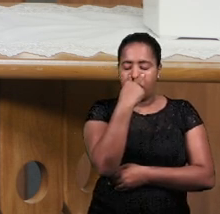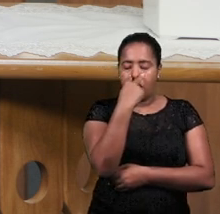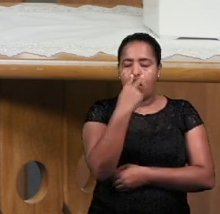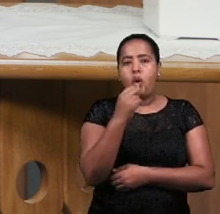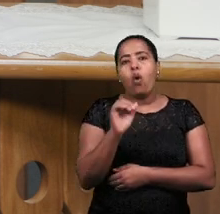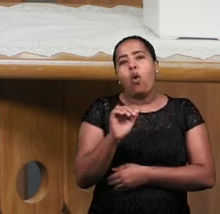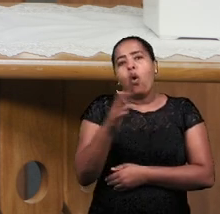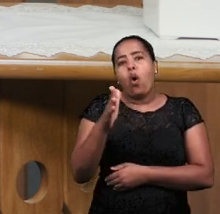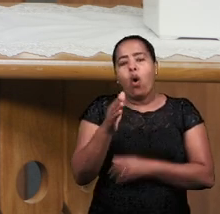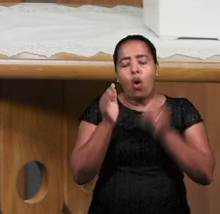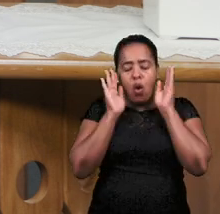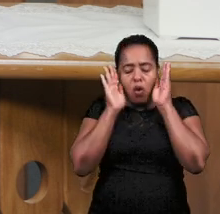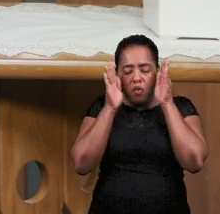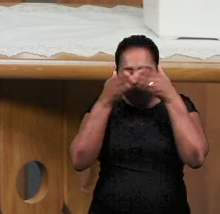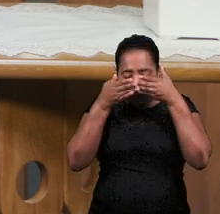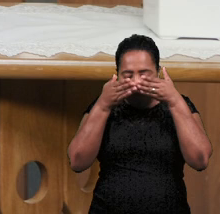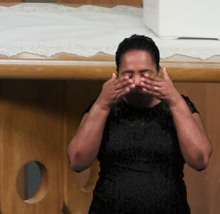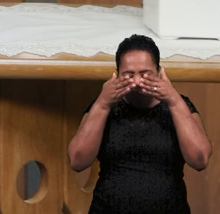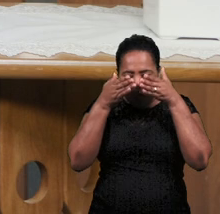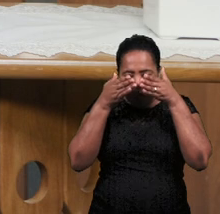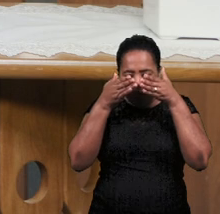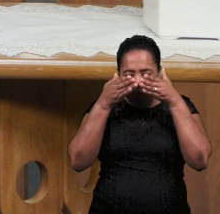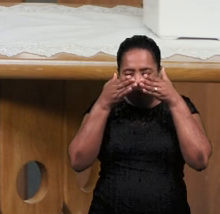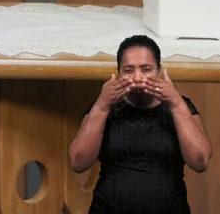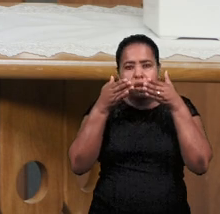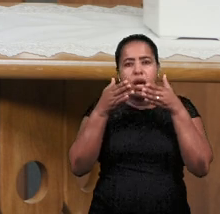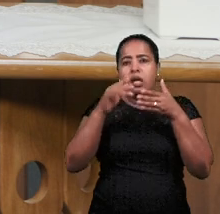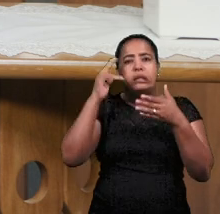sont aveugles, ont un certain niveau